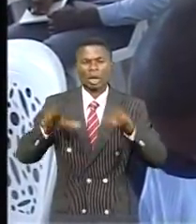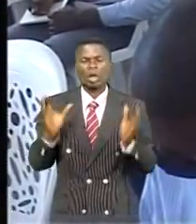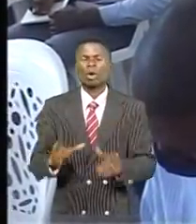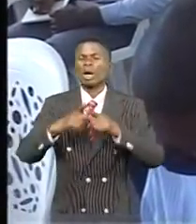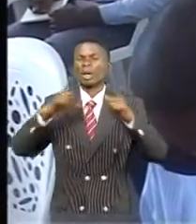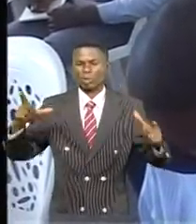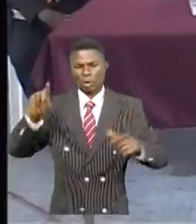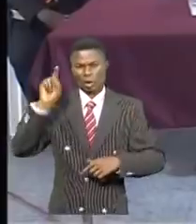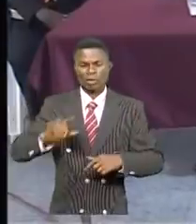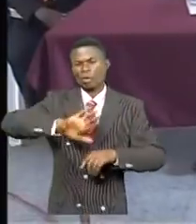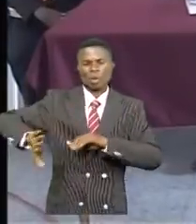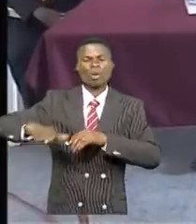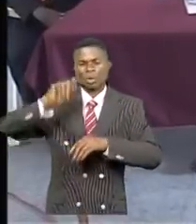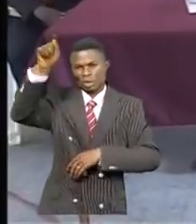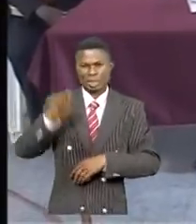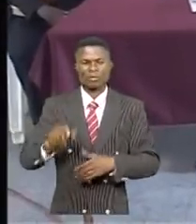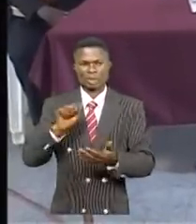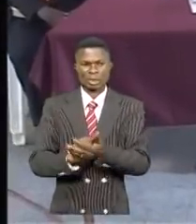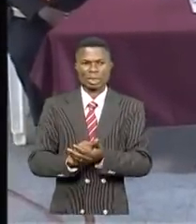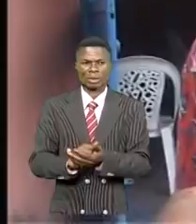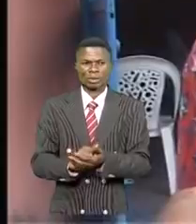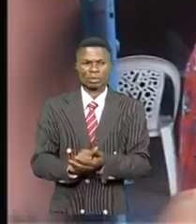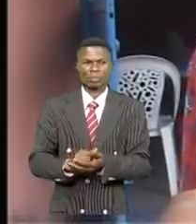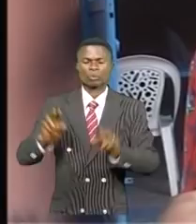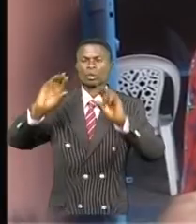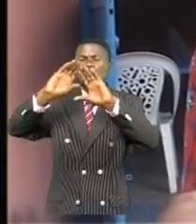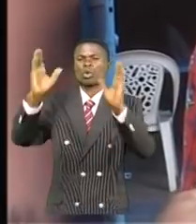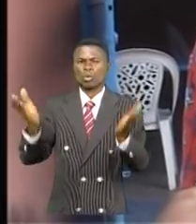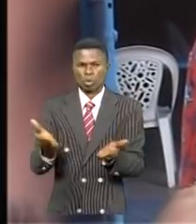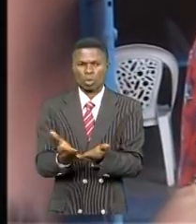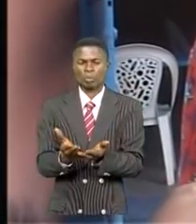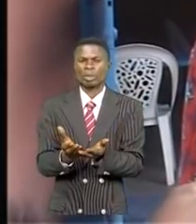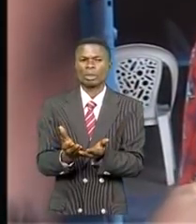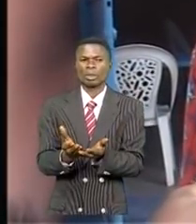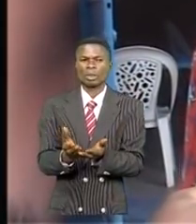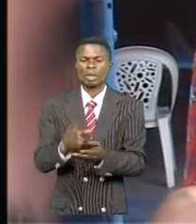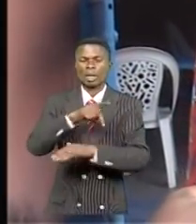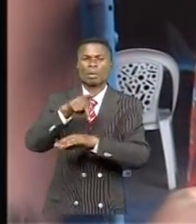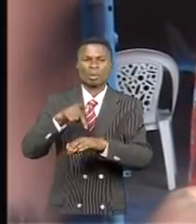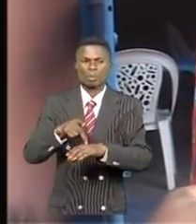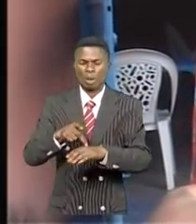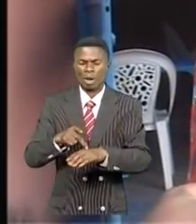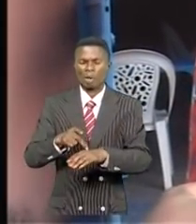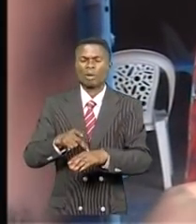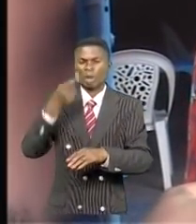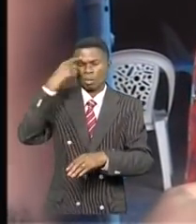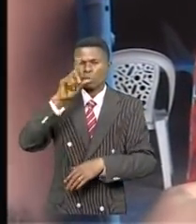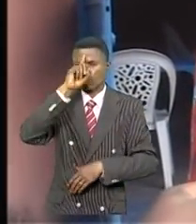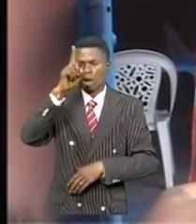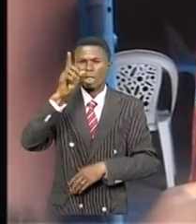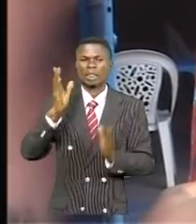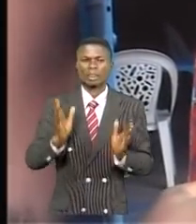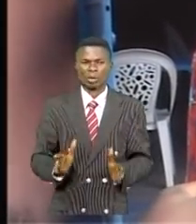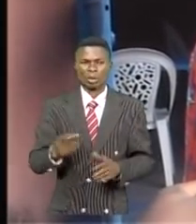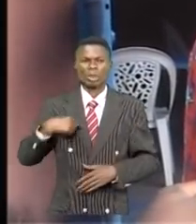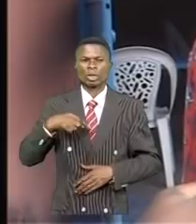grand, il faut les partager. Au niveau de la commission de paroissiale des intellectuels, nous